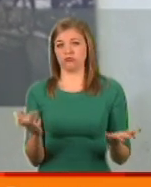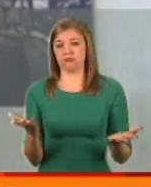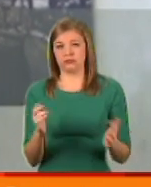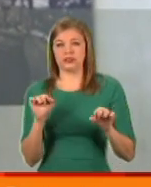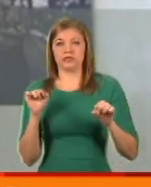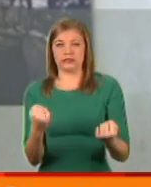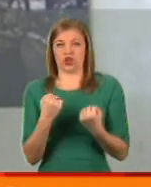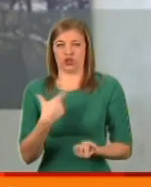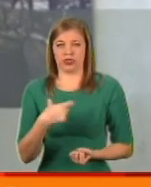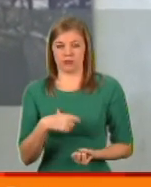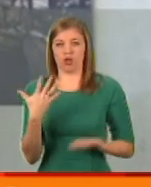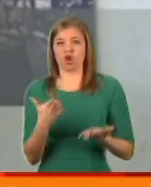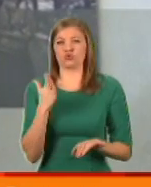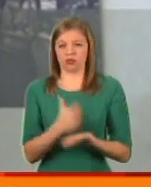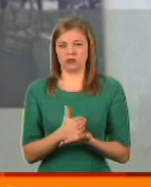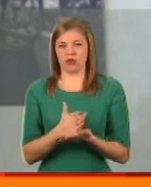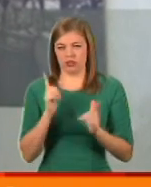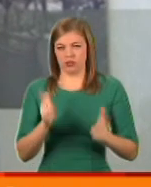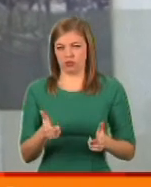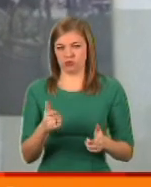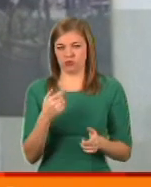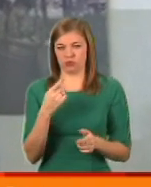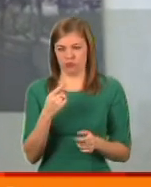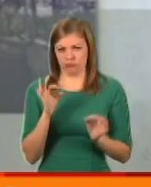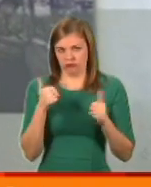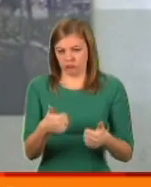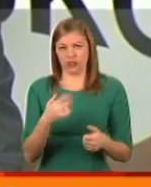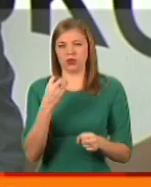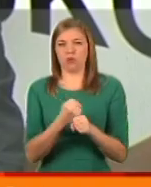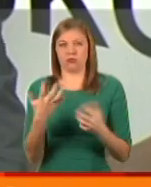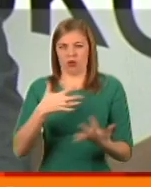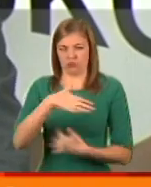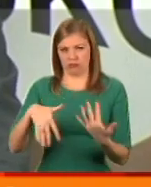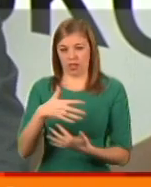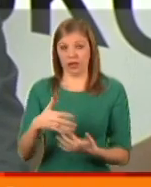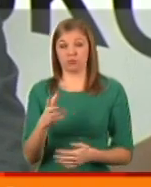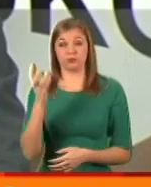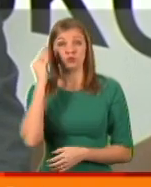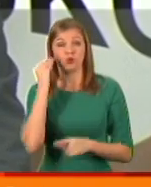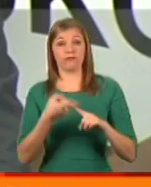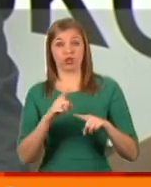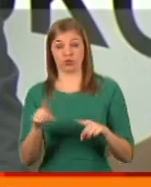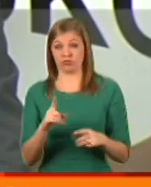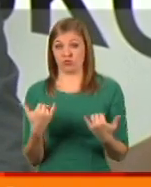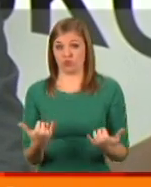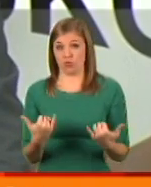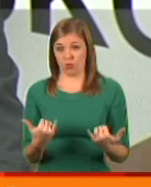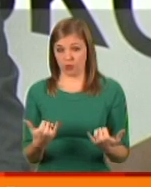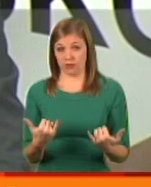мужність захищати себе, якщо є дійсно правова позиція, не влаштовувати якусь анархію. З урахуванням того, що